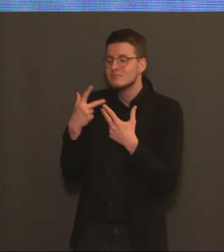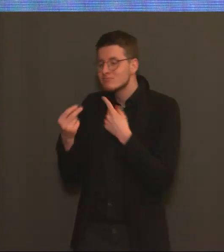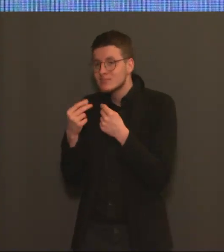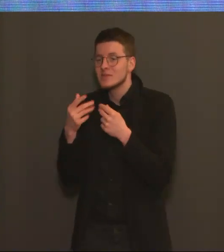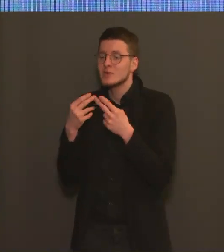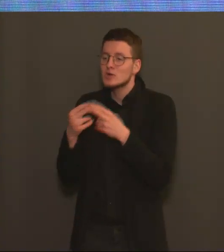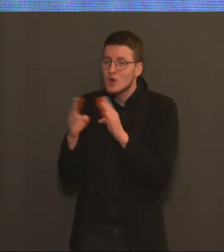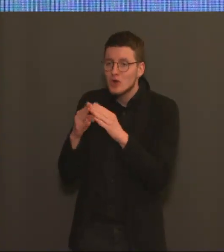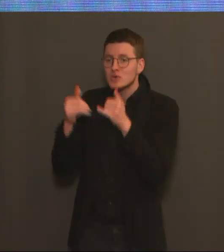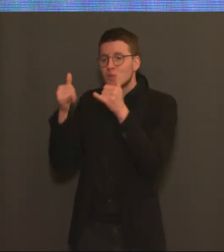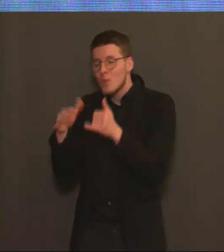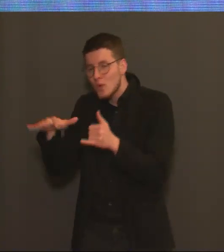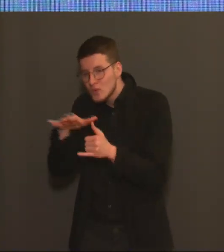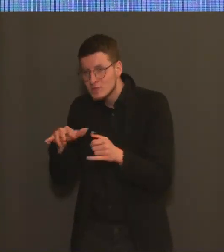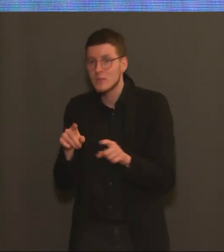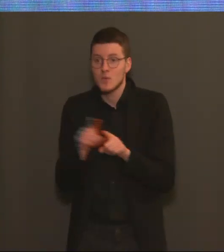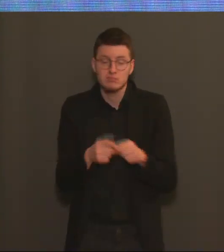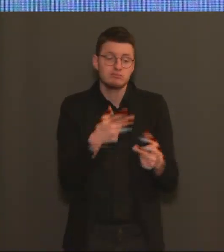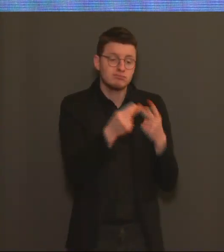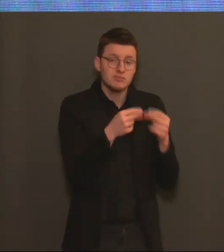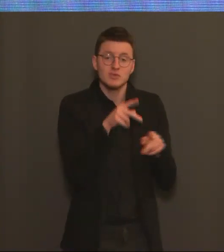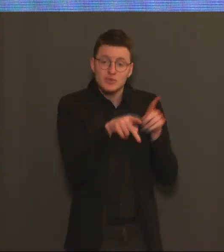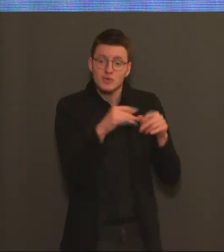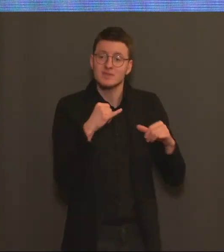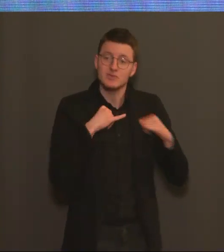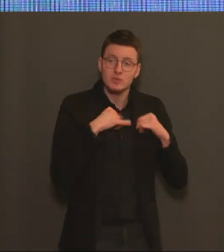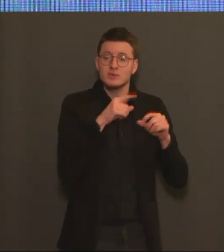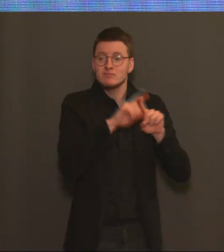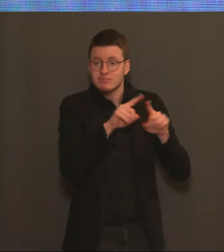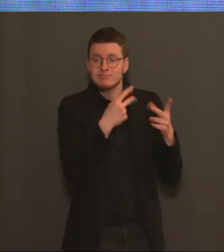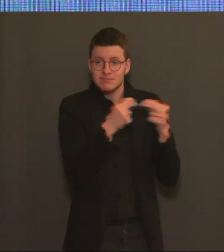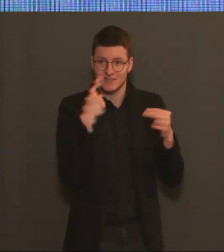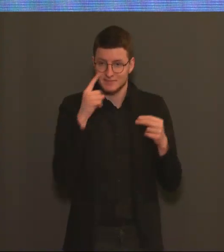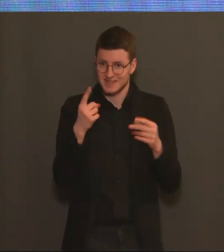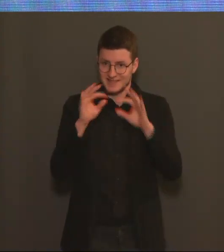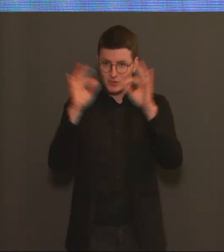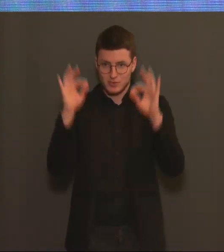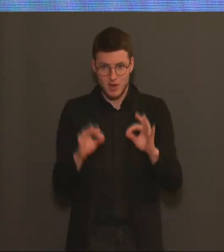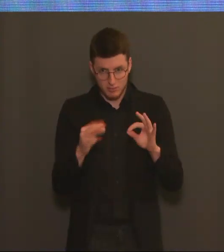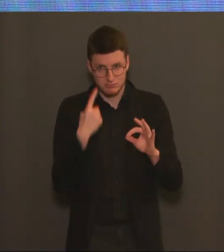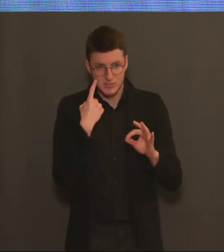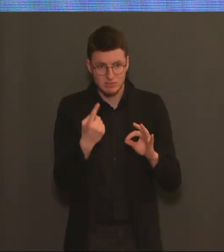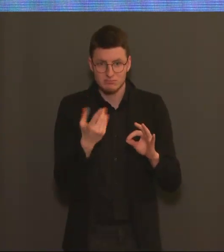van de woonzorgcentra en van het ziekenhuispersoneel.